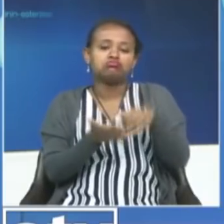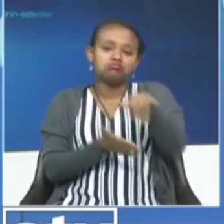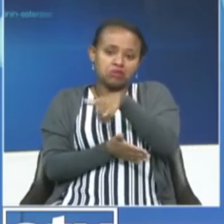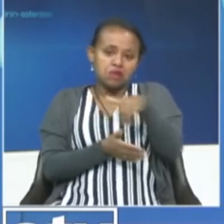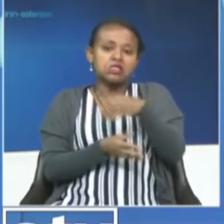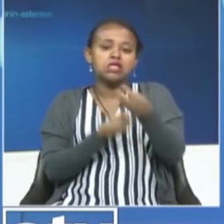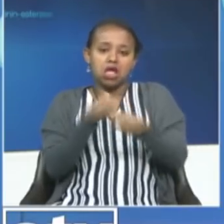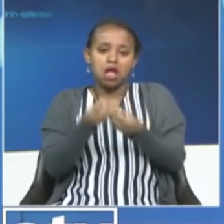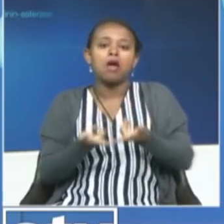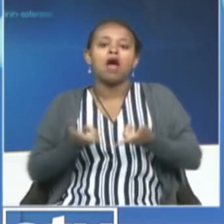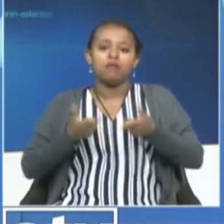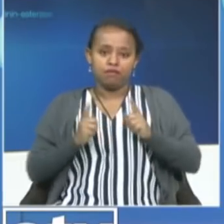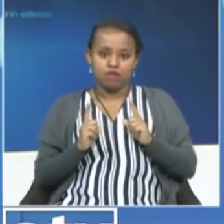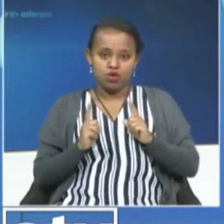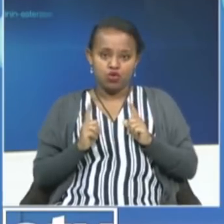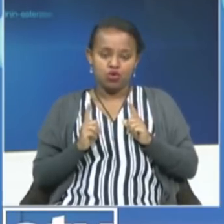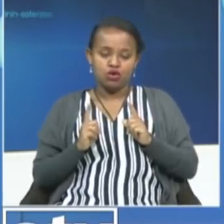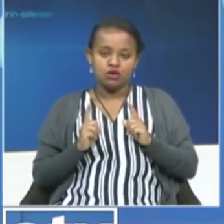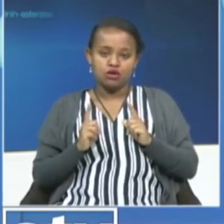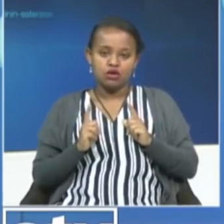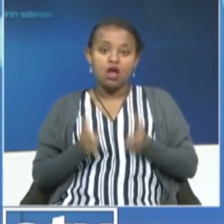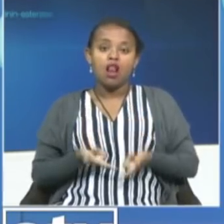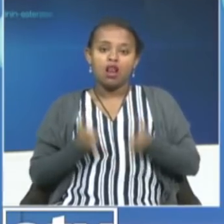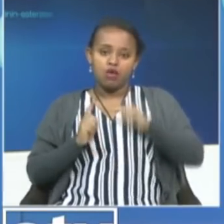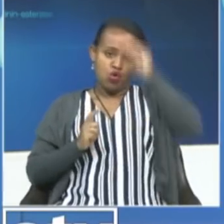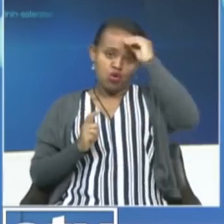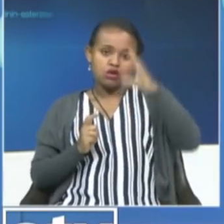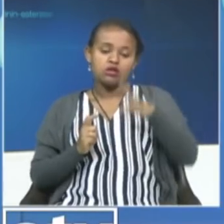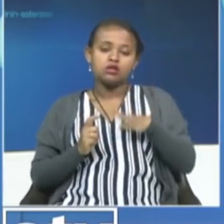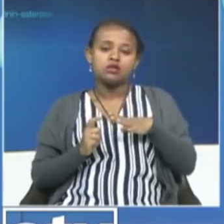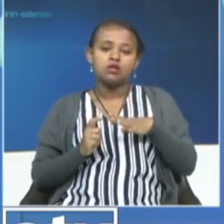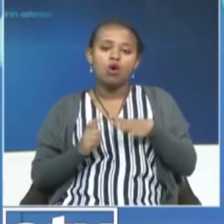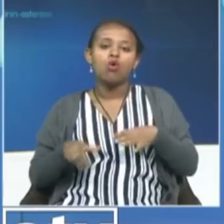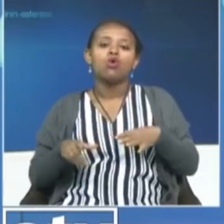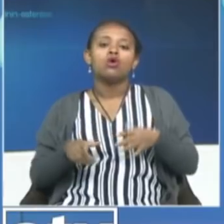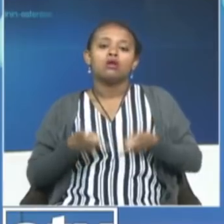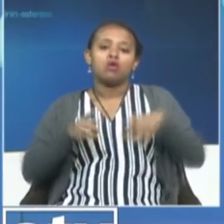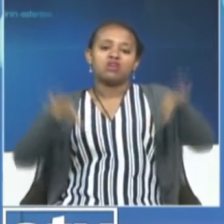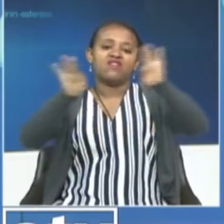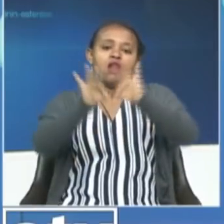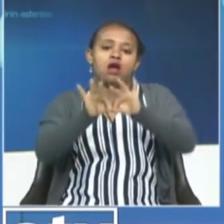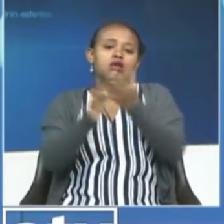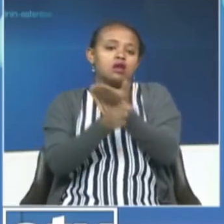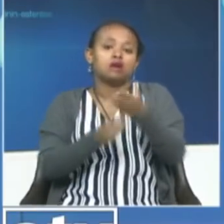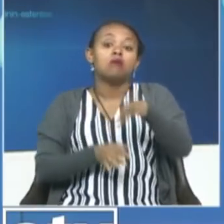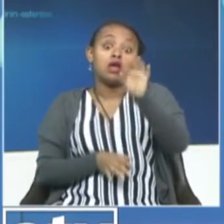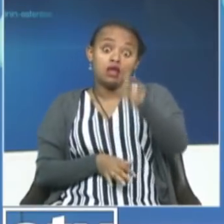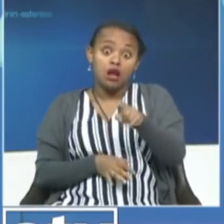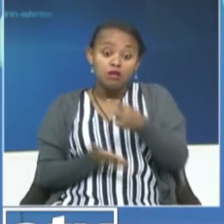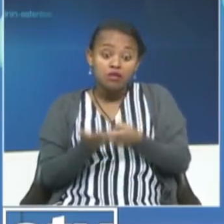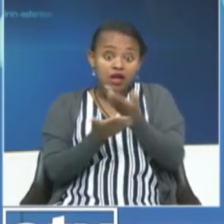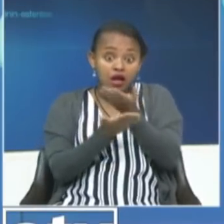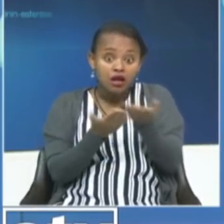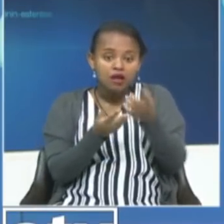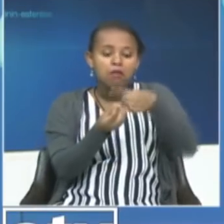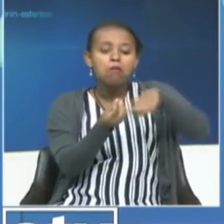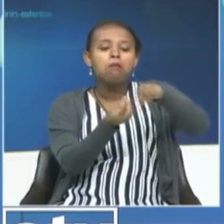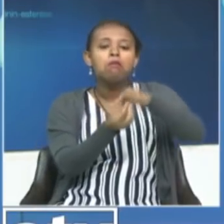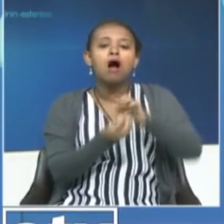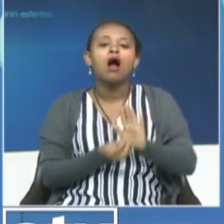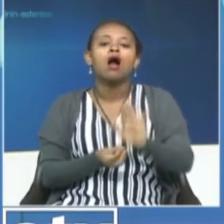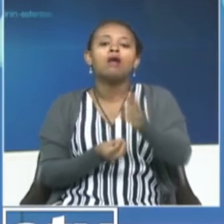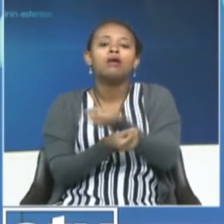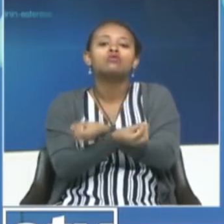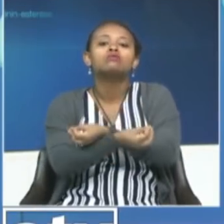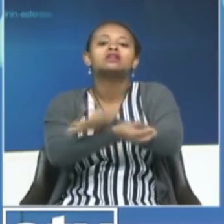ቢኖሩ አንድ እንግዲህ ለመኖር ሰው አስፈላጊ ግብዓቶችን ማግኘት አለበት። ያ ነገር በየአካባቢው